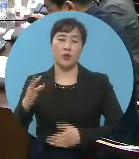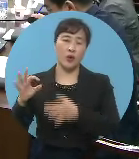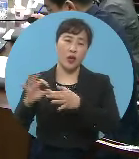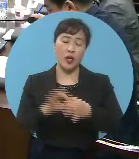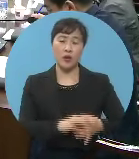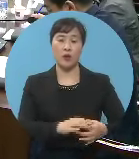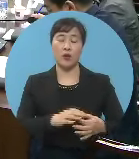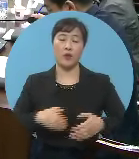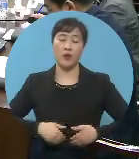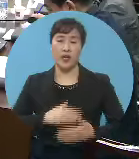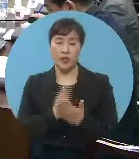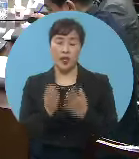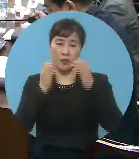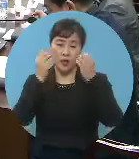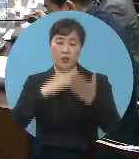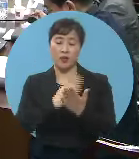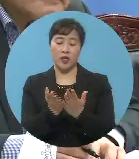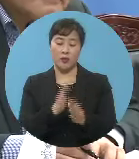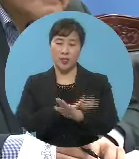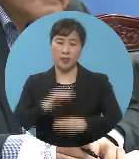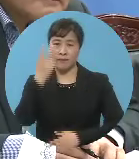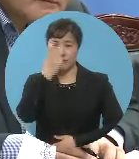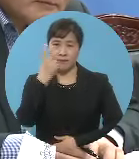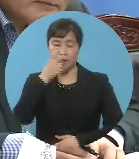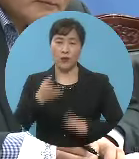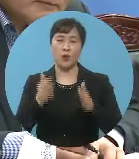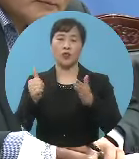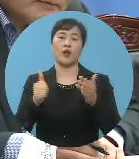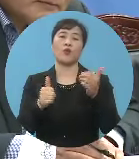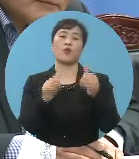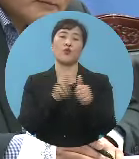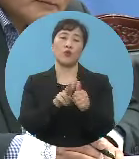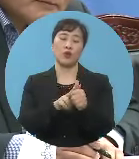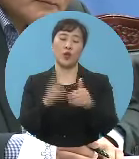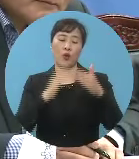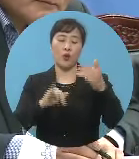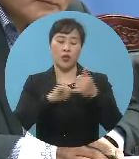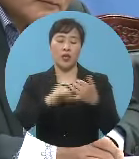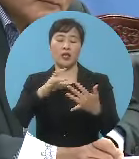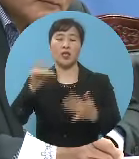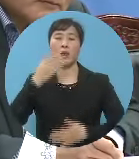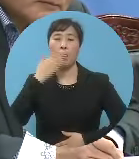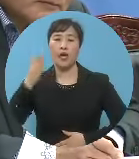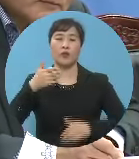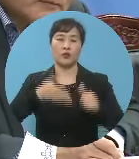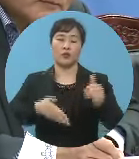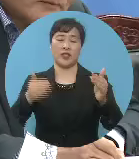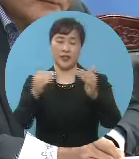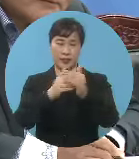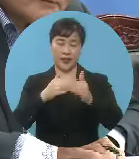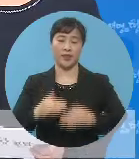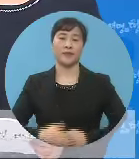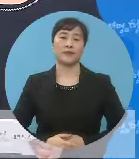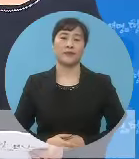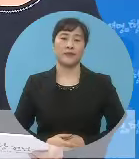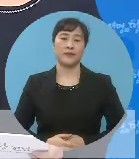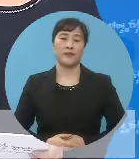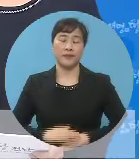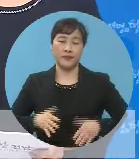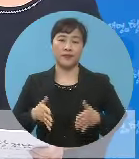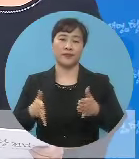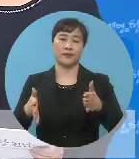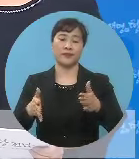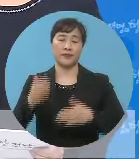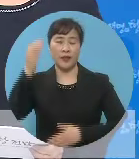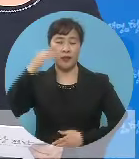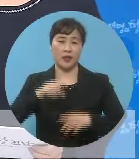사업과 새로 할 사업을 잘 살펴 도지사 후보들의 공약에 채택되도록 하자고 당부했습니다.